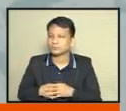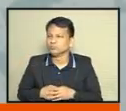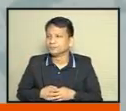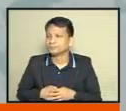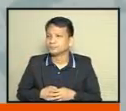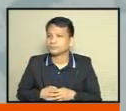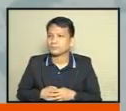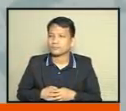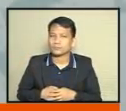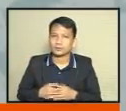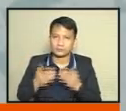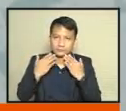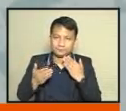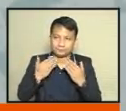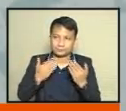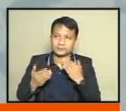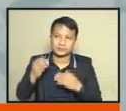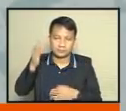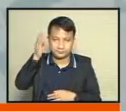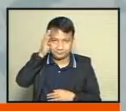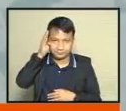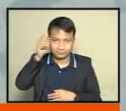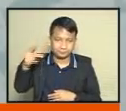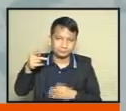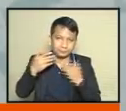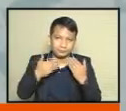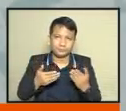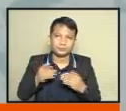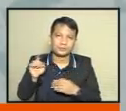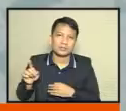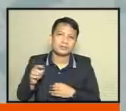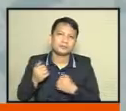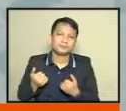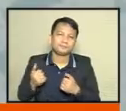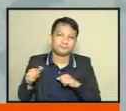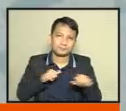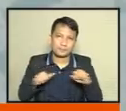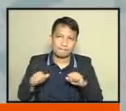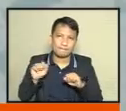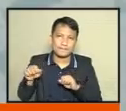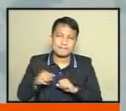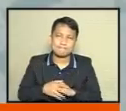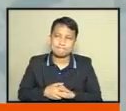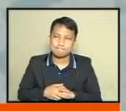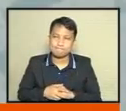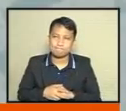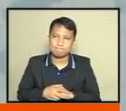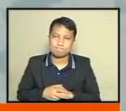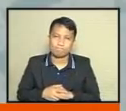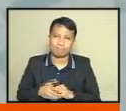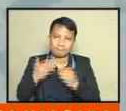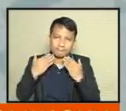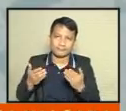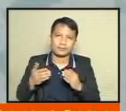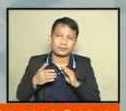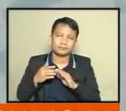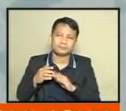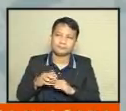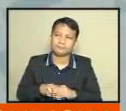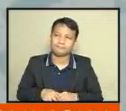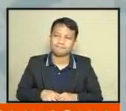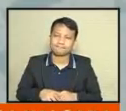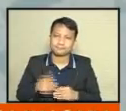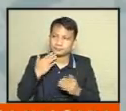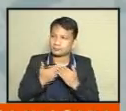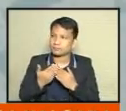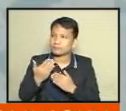Sige po. Ngayon pa lamang, Miss Bambi, kami po ay labis-labis. Nagpapasalamat po sa inyo magiging aksyon. Opo, maraming salamat din po, sir.